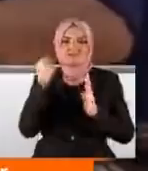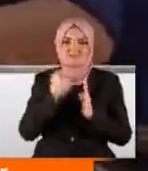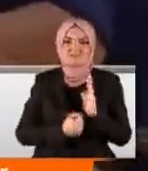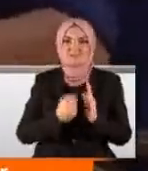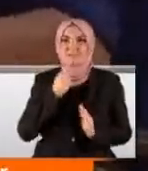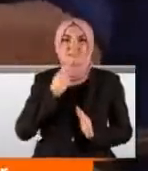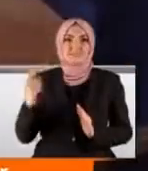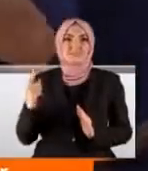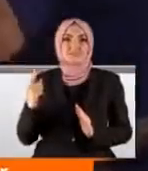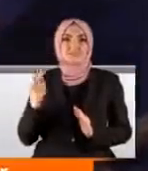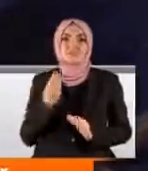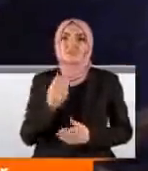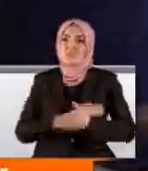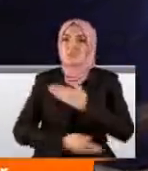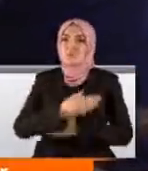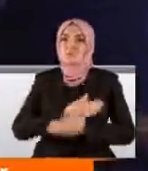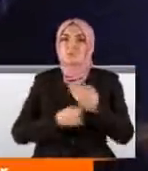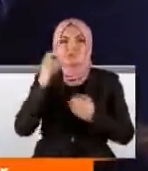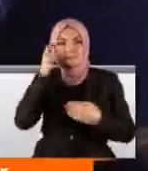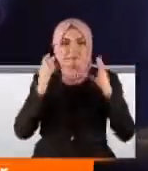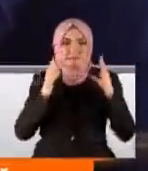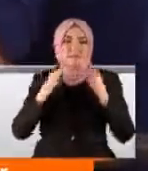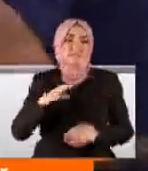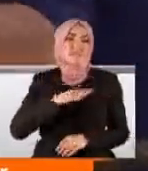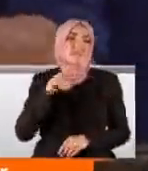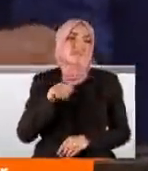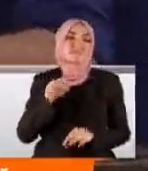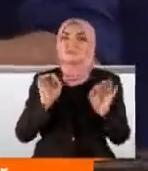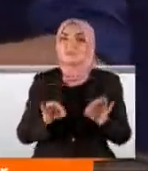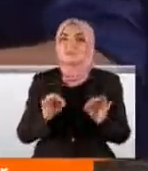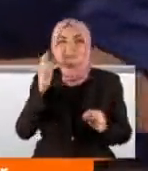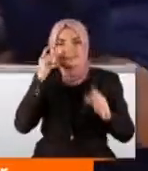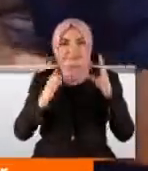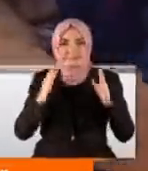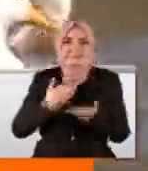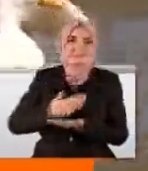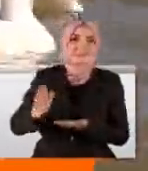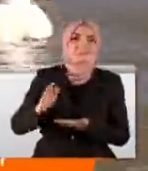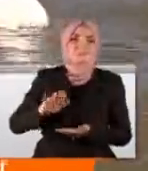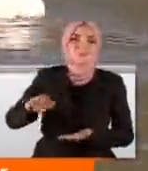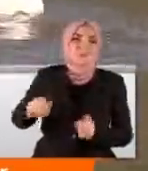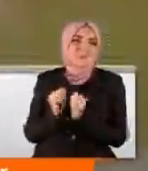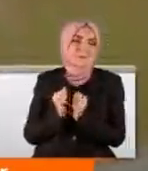gerçekten çok yorucuydu, stresliydi. Şimdi böyle stres atıyoruz çocuklarla birlikte.